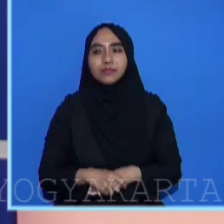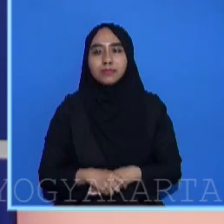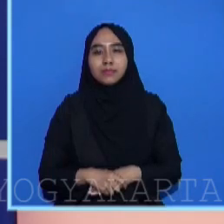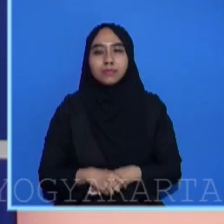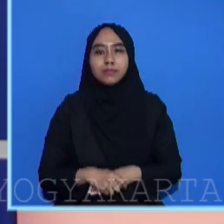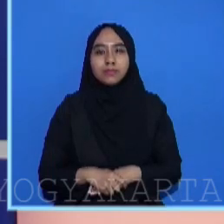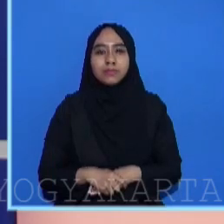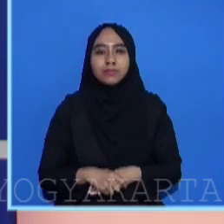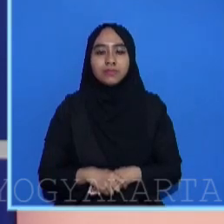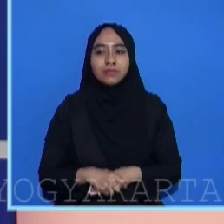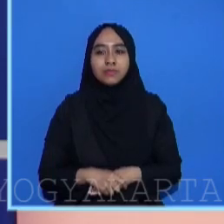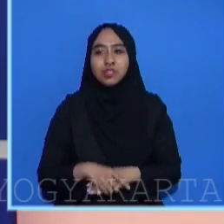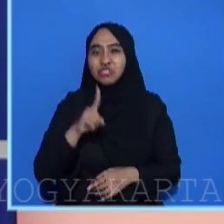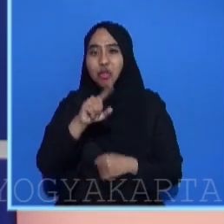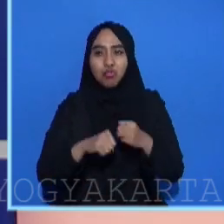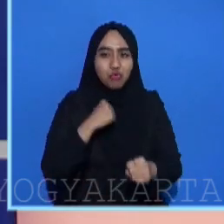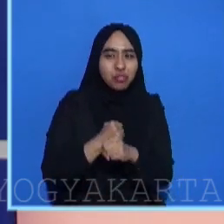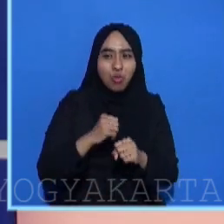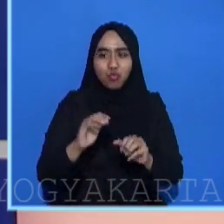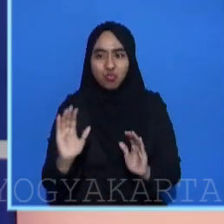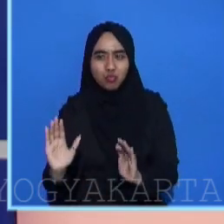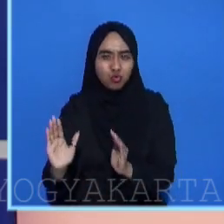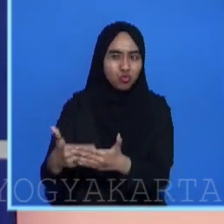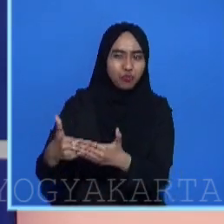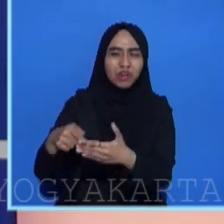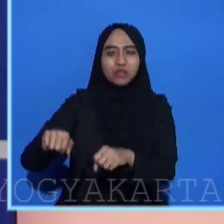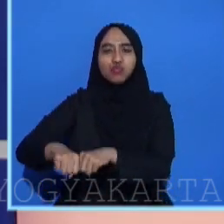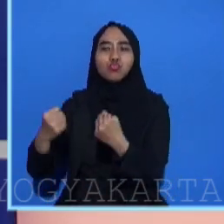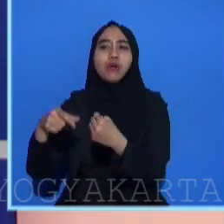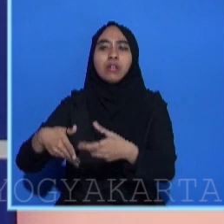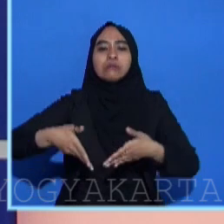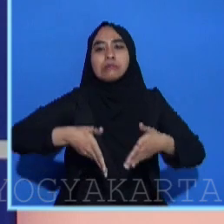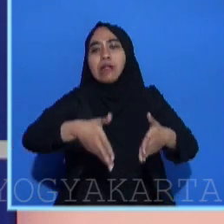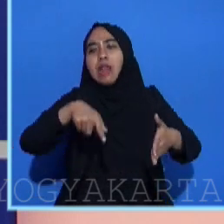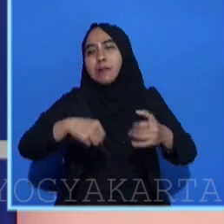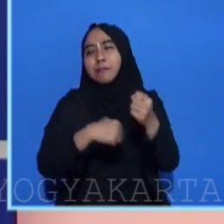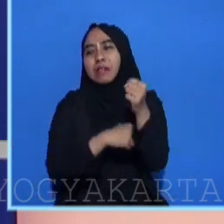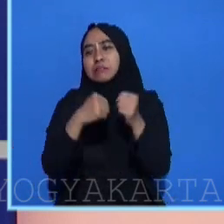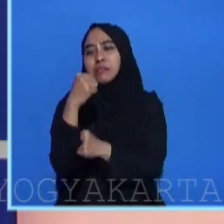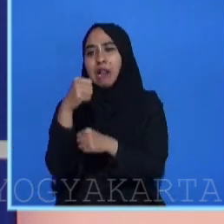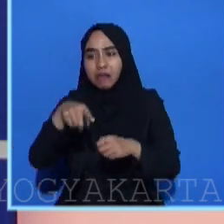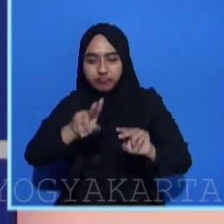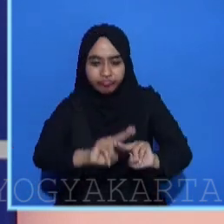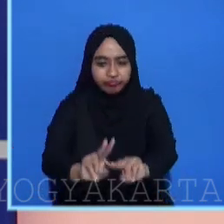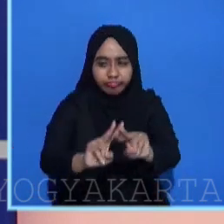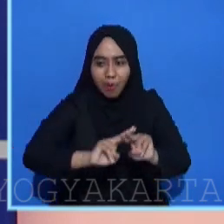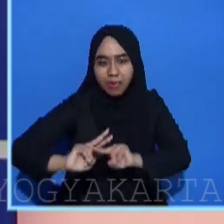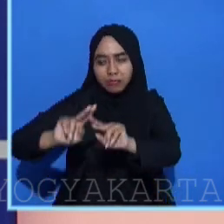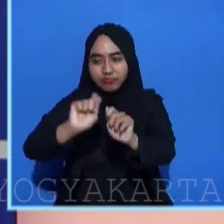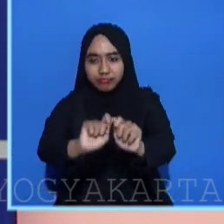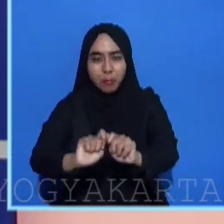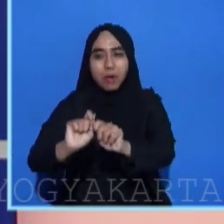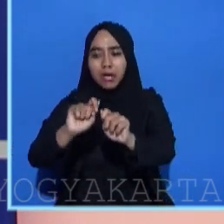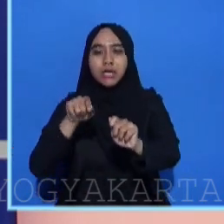setelah hampir satu tahun ditutup karena rusak jembatan Glagah Karangwuni Kulon Progo akhirnya mulai direnovasi awal pekan ini